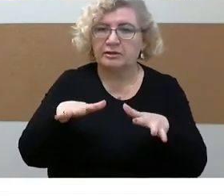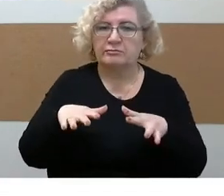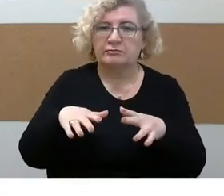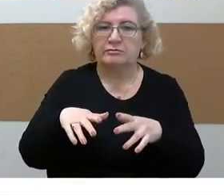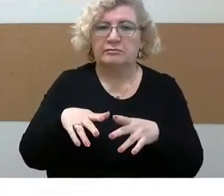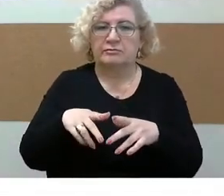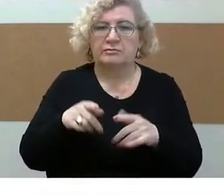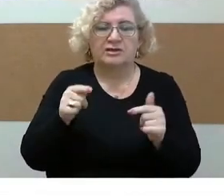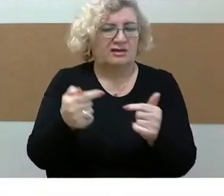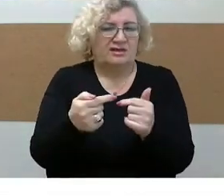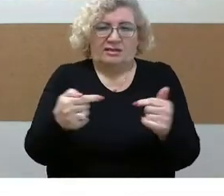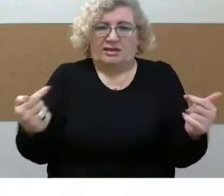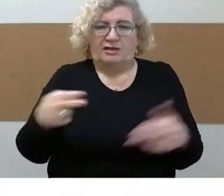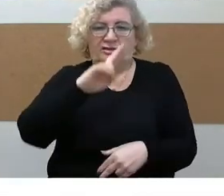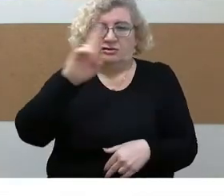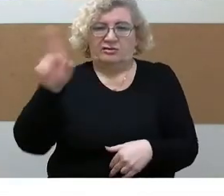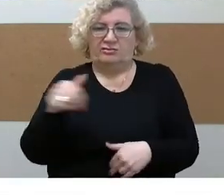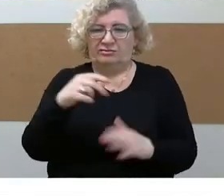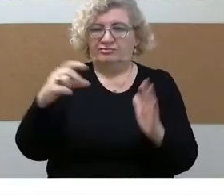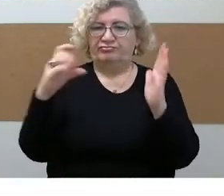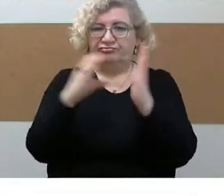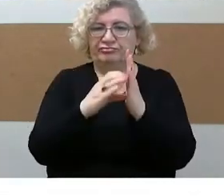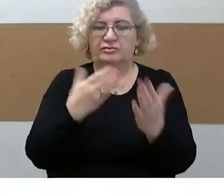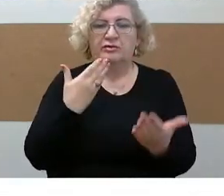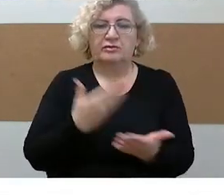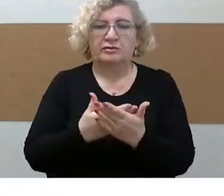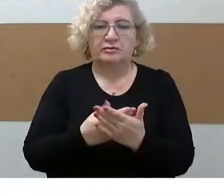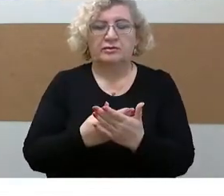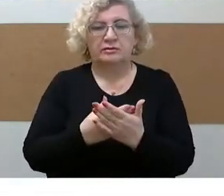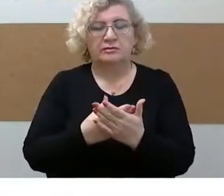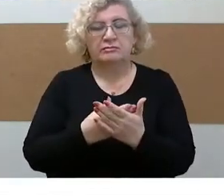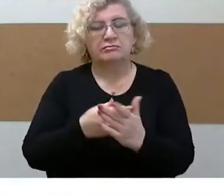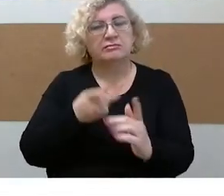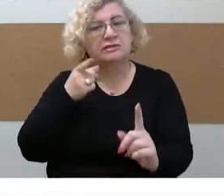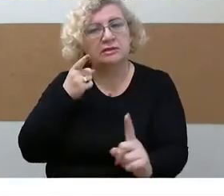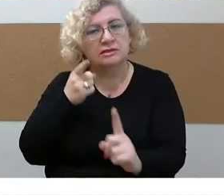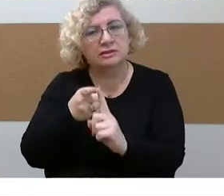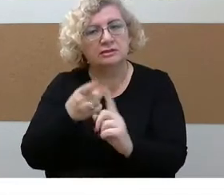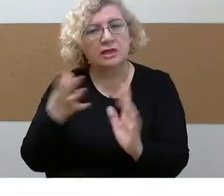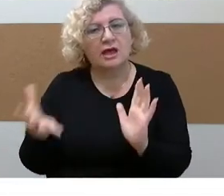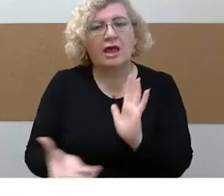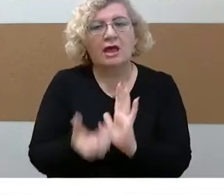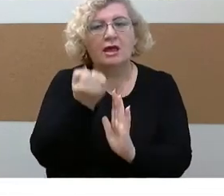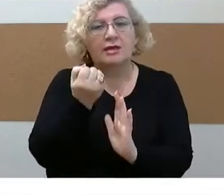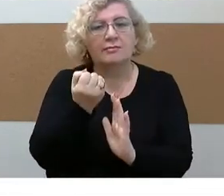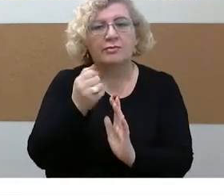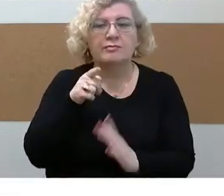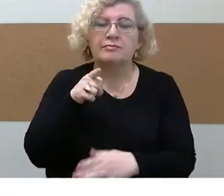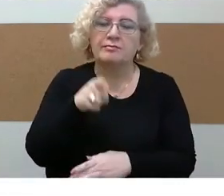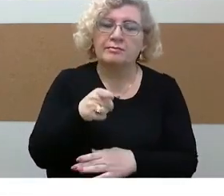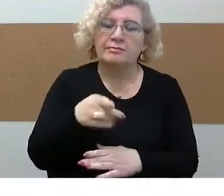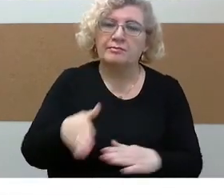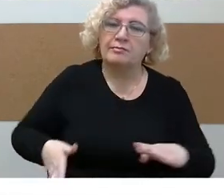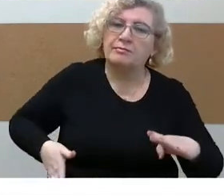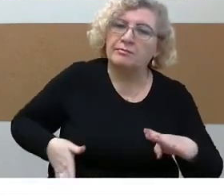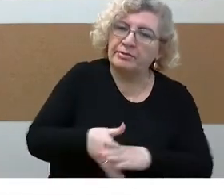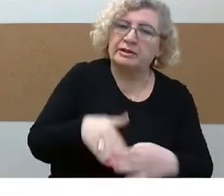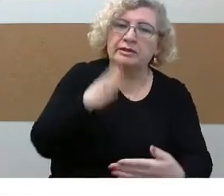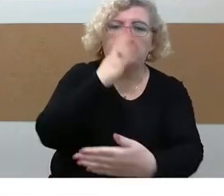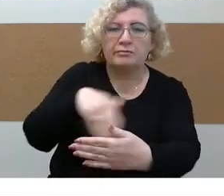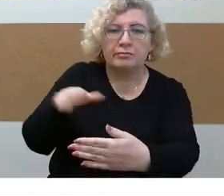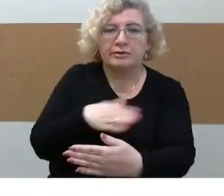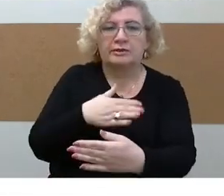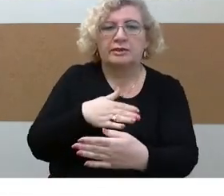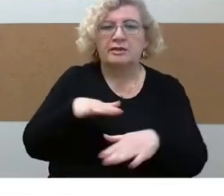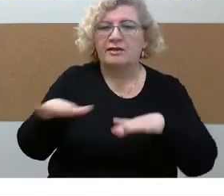esmės konvencijos nuostatų, nes reikėtų siekti praktikų, kurios padėtų panaikinti